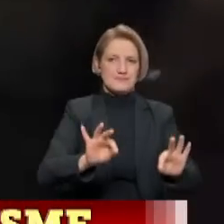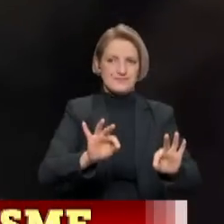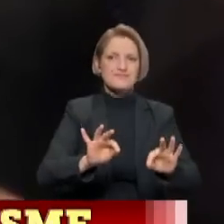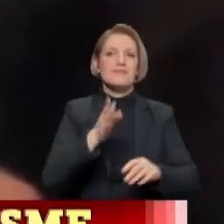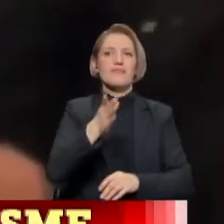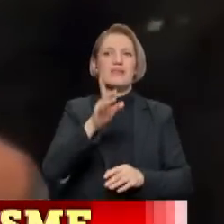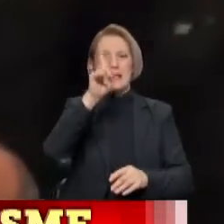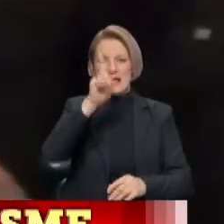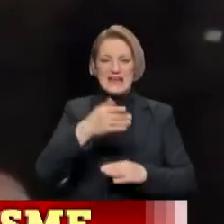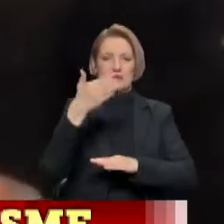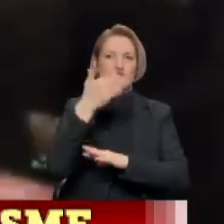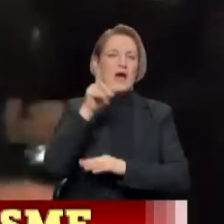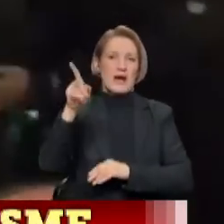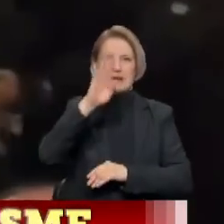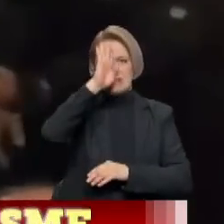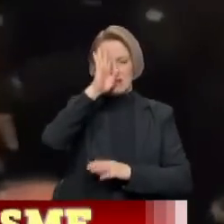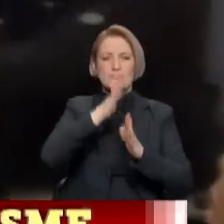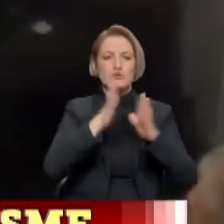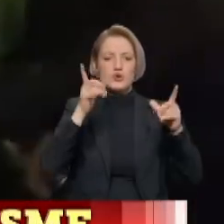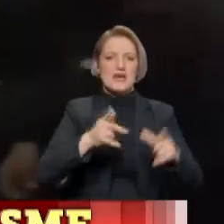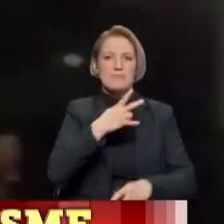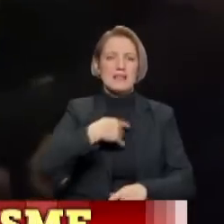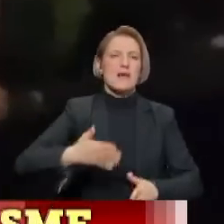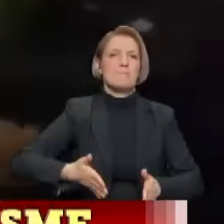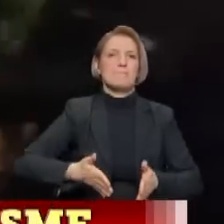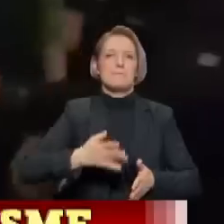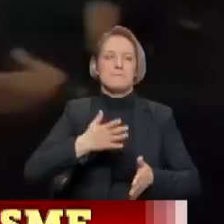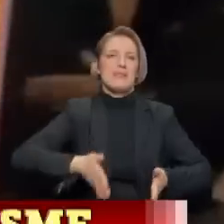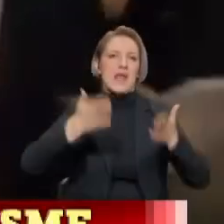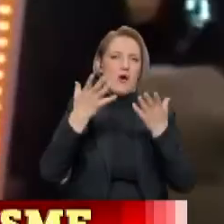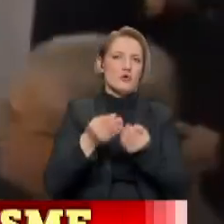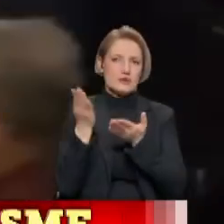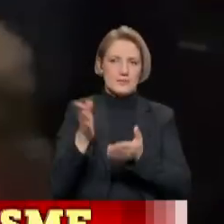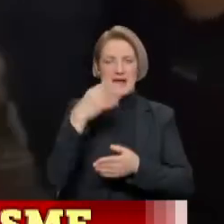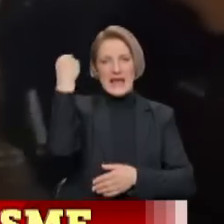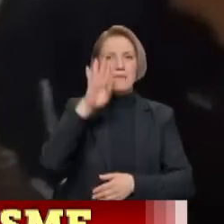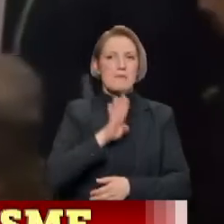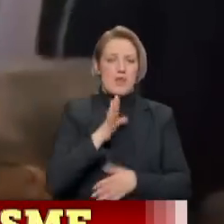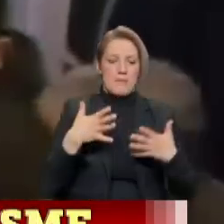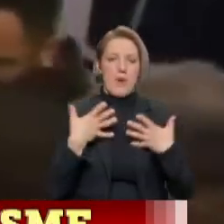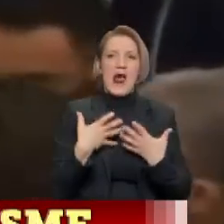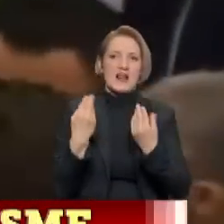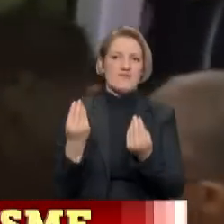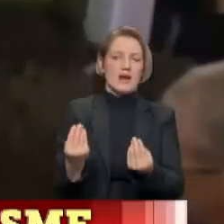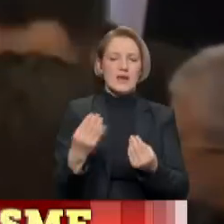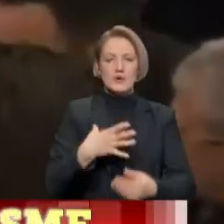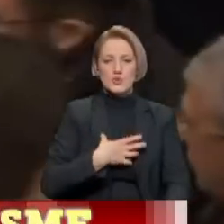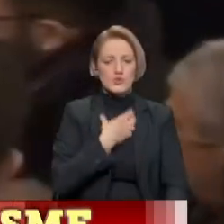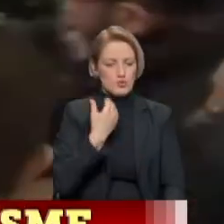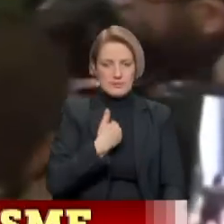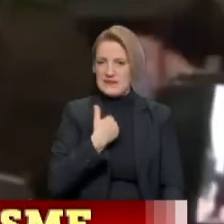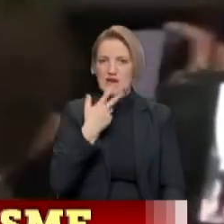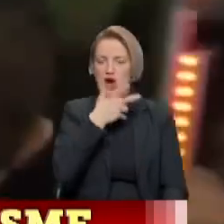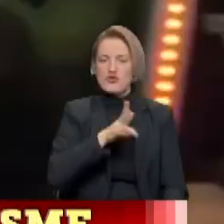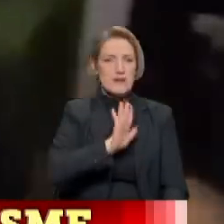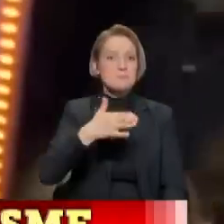heyetiyle birlikte ilk durağı Saraçhane'deki İstanbul Büyükşehir Belediyesi binası oldu. İmamoğlu'na moral verdi. Hüzün bize yakışmaz